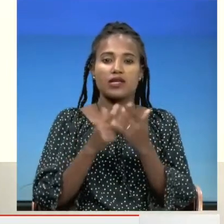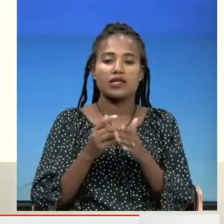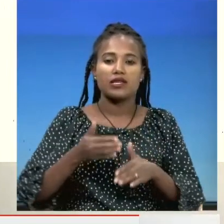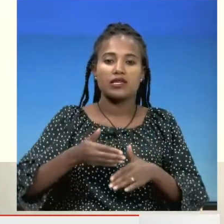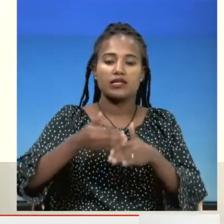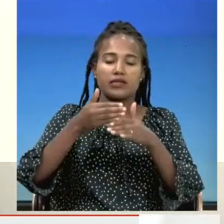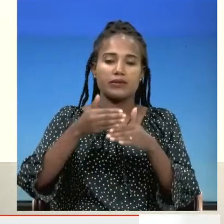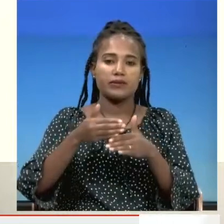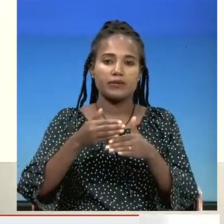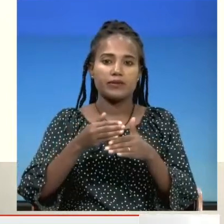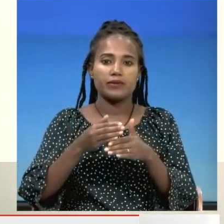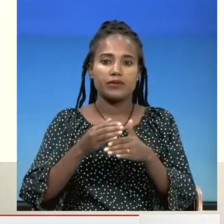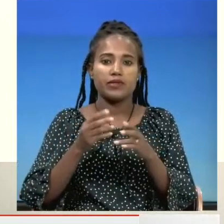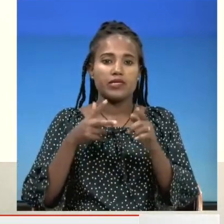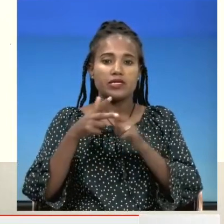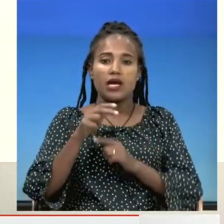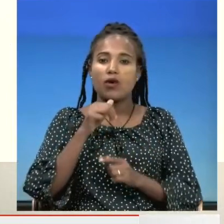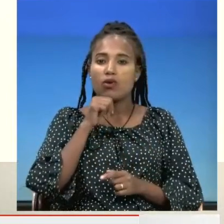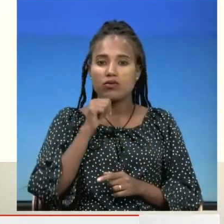ግድብ ሳያቋርጡ